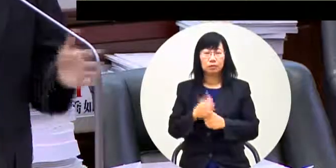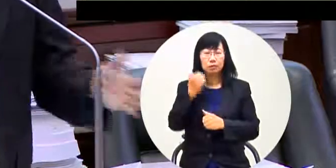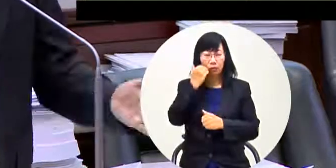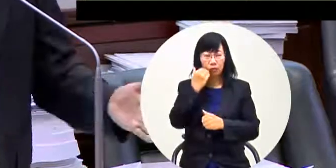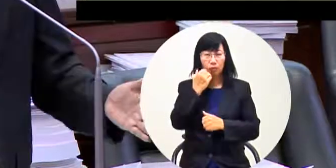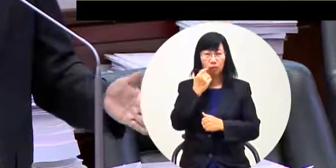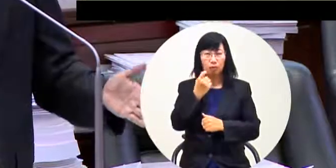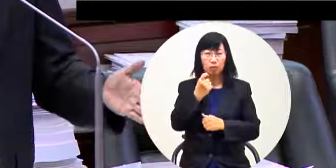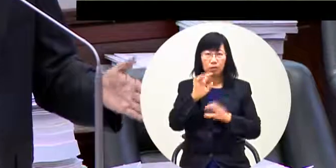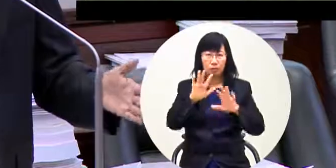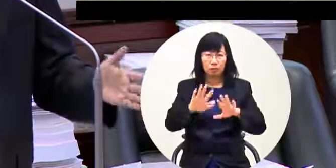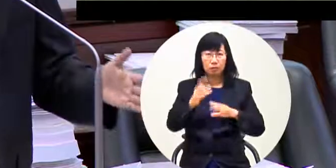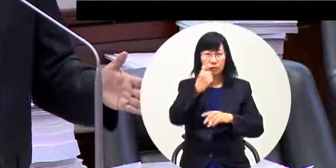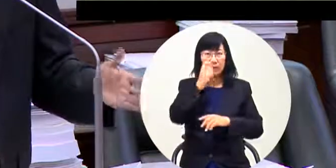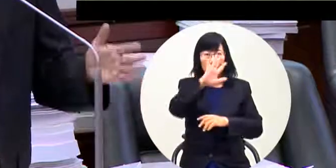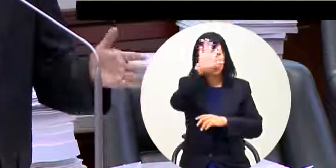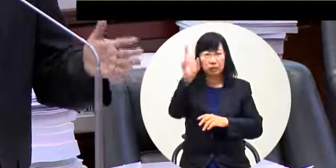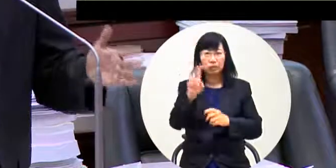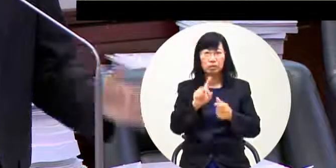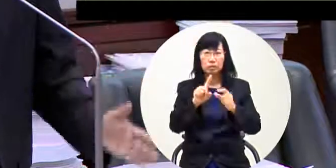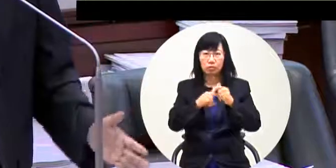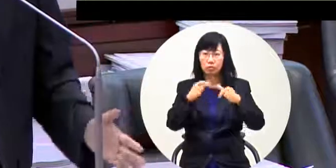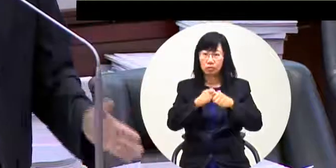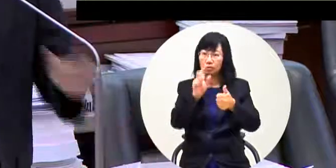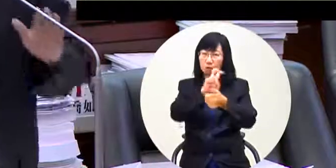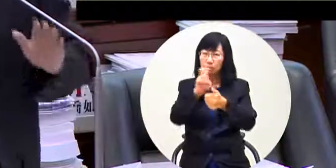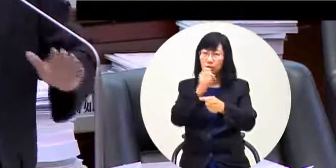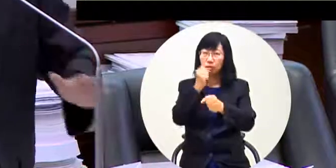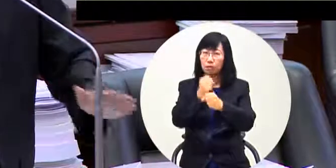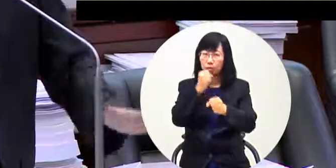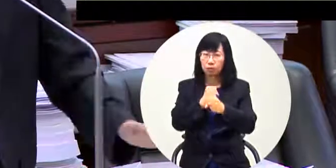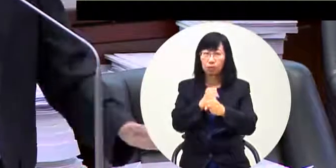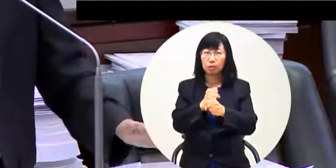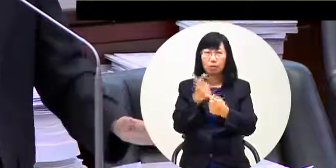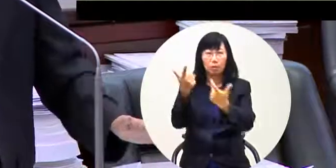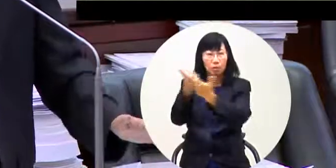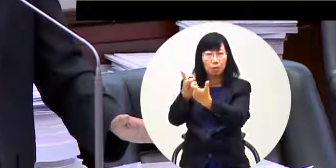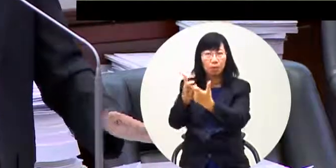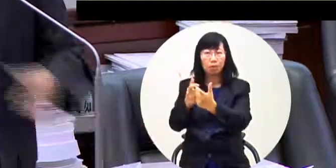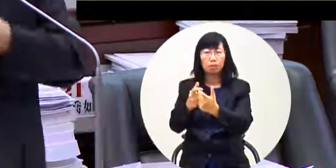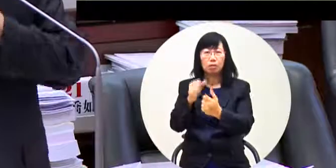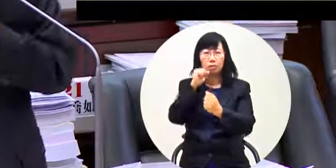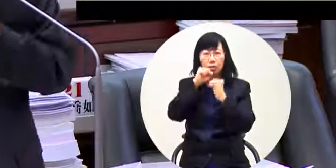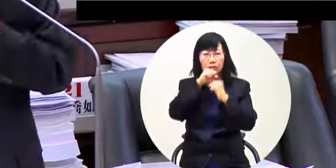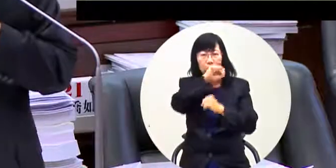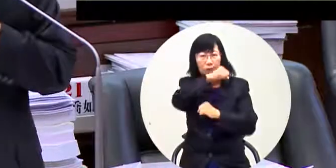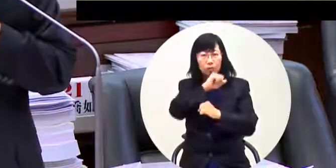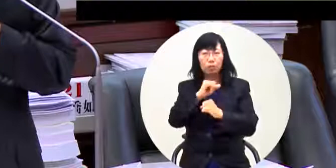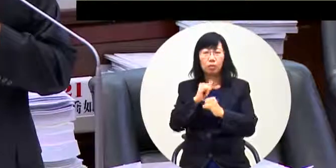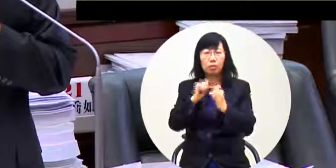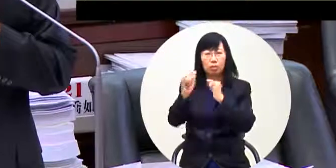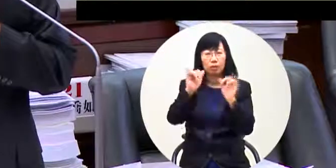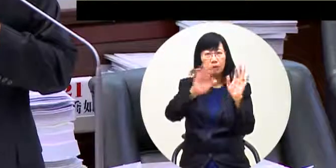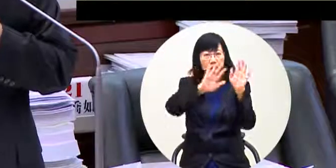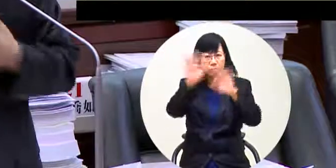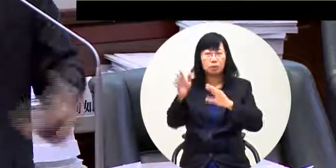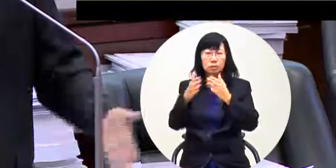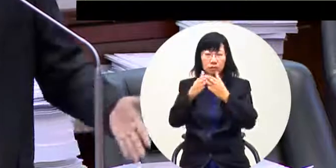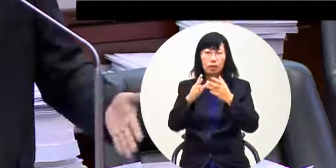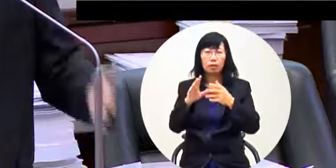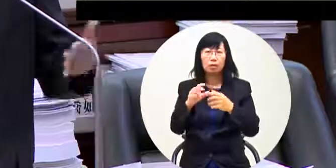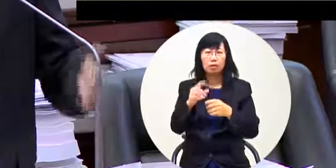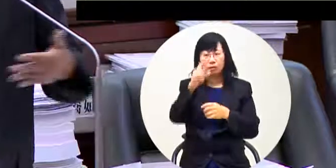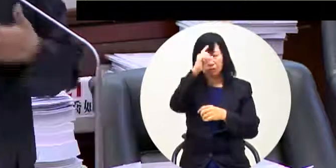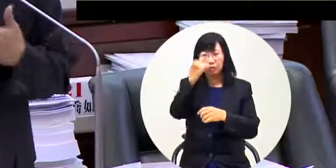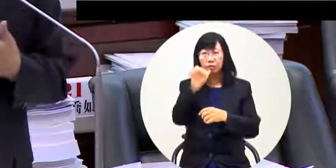望以台湾的民情，真的是希望在家照顾的高达70%以上。伊要希望我搁安怎，都